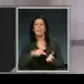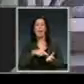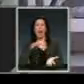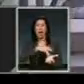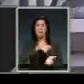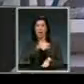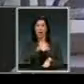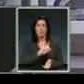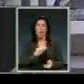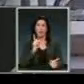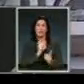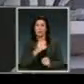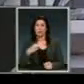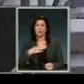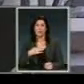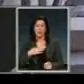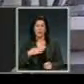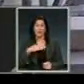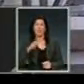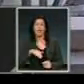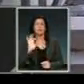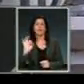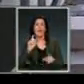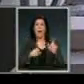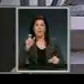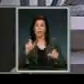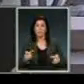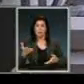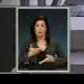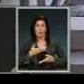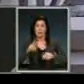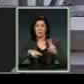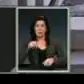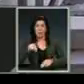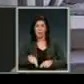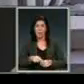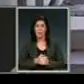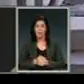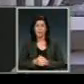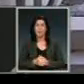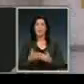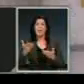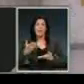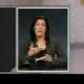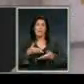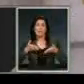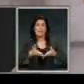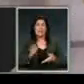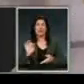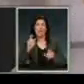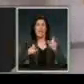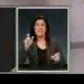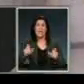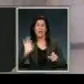בשבילי ובשביל האנשים שמקבלים טיפול פה. הלצתי לקבל עזרה מאזרחים שירימו את